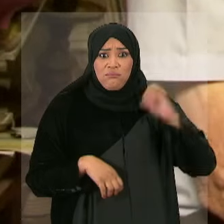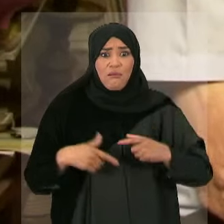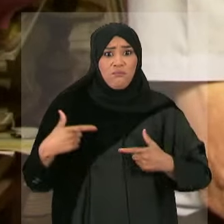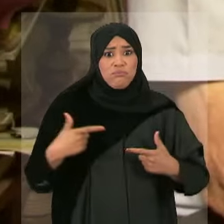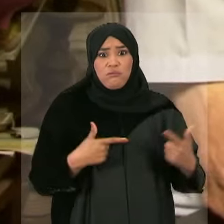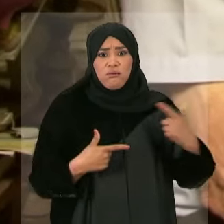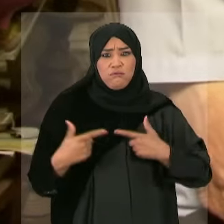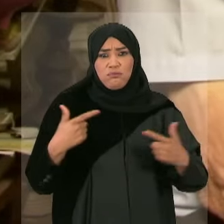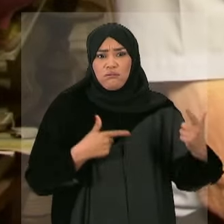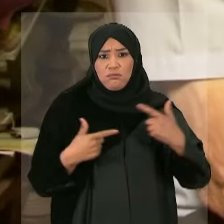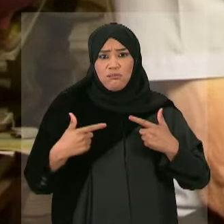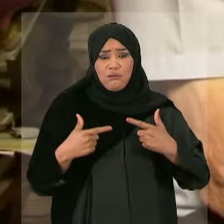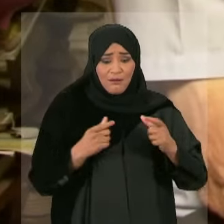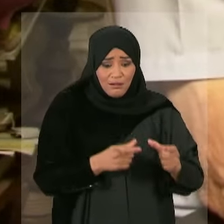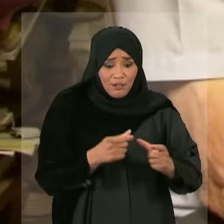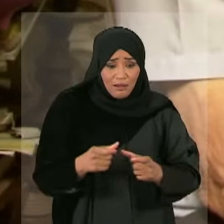للفطور،